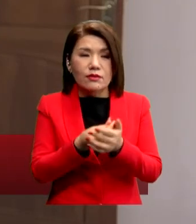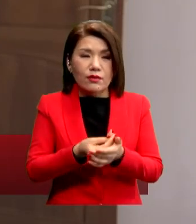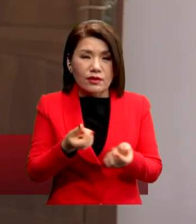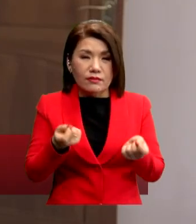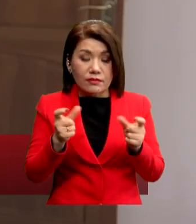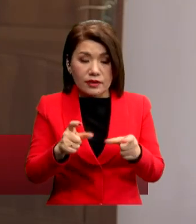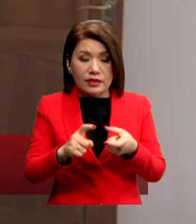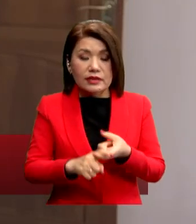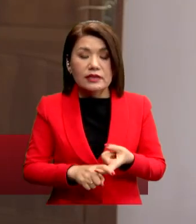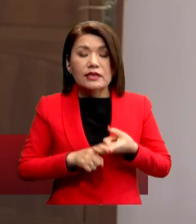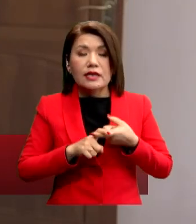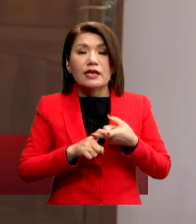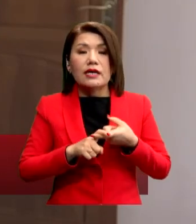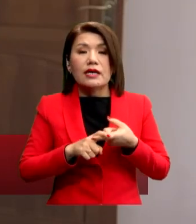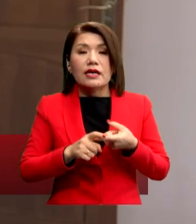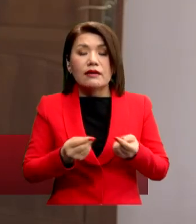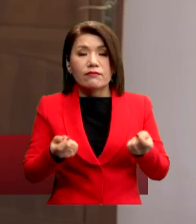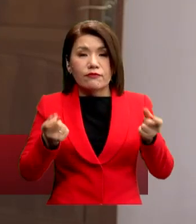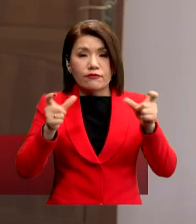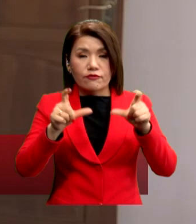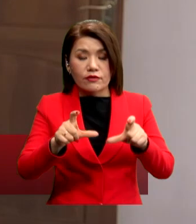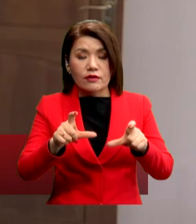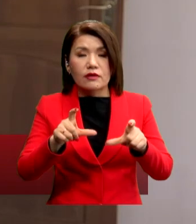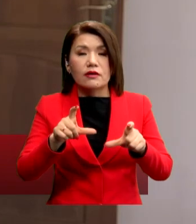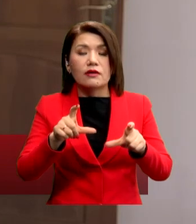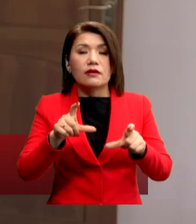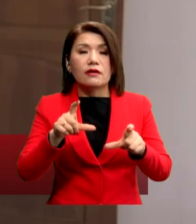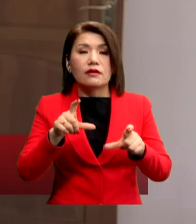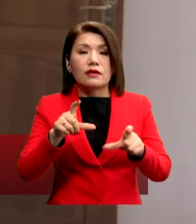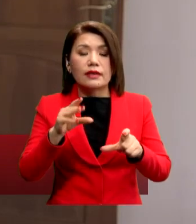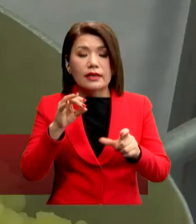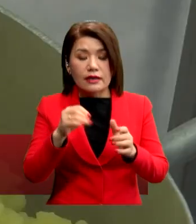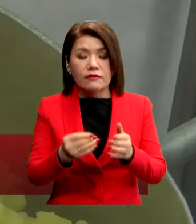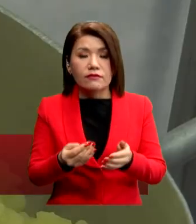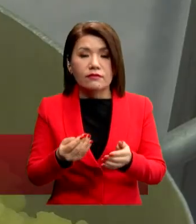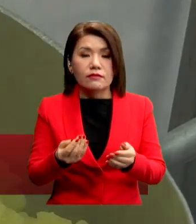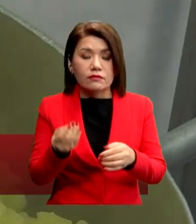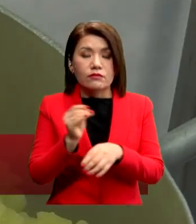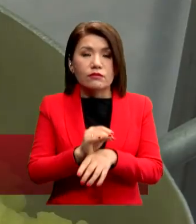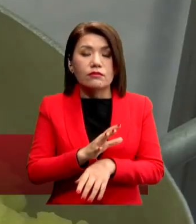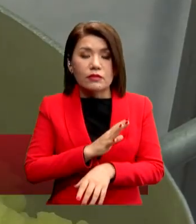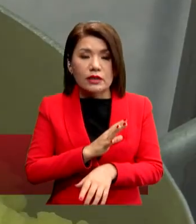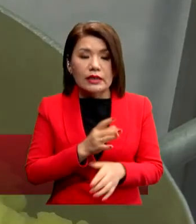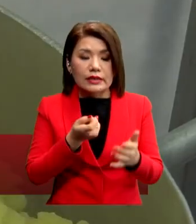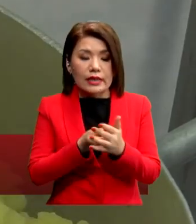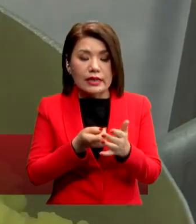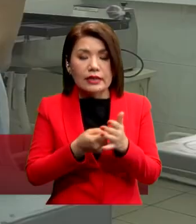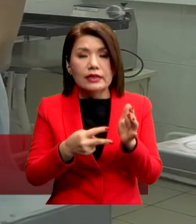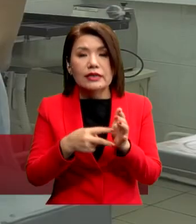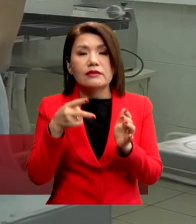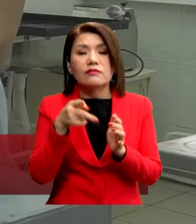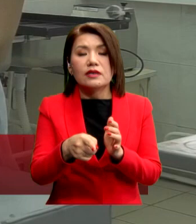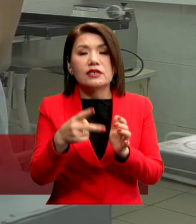және инфляцияның өсуіне байланысты тариф өсірілді. Кәсіпкерлер үшін тамақтандыру тарифінің